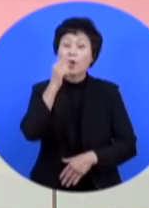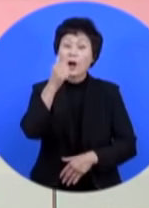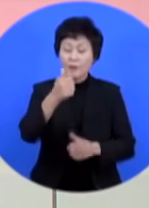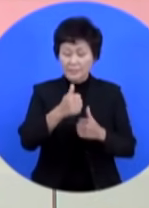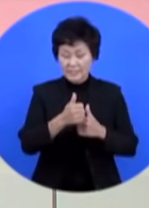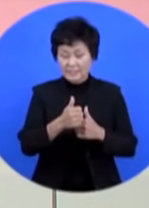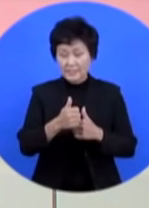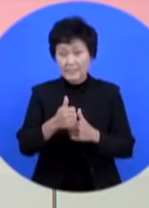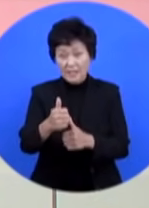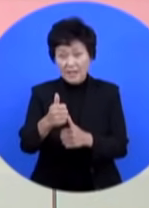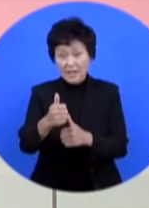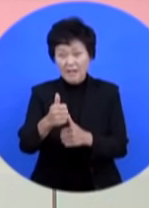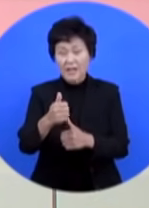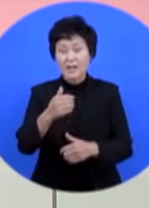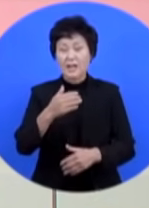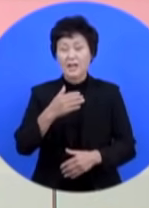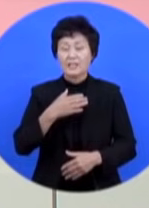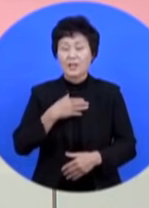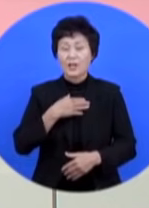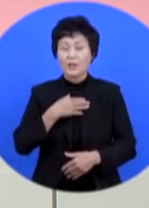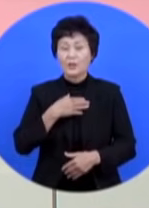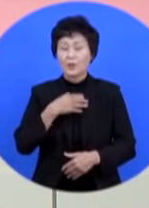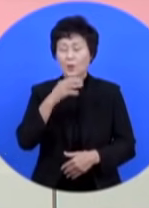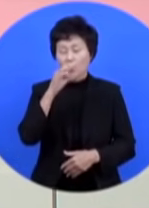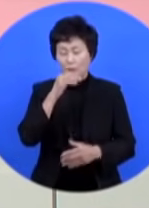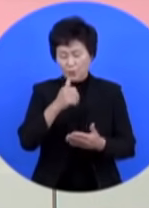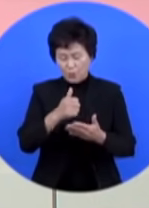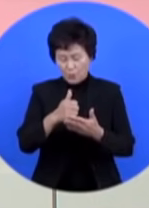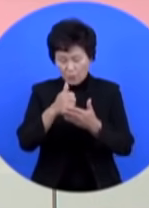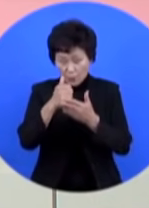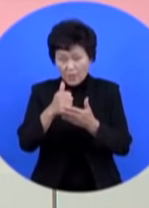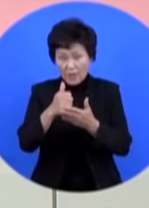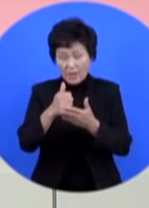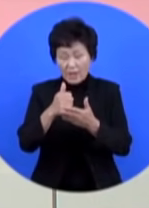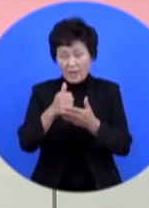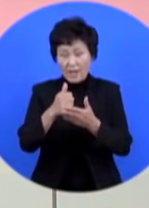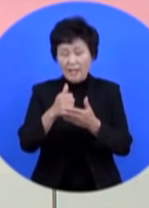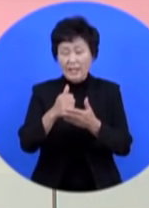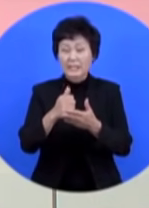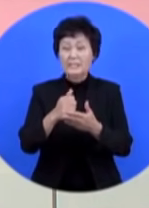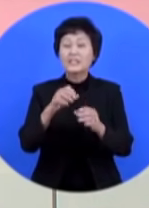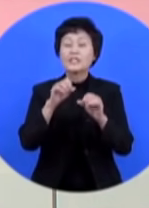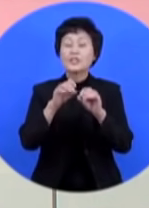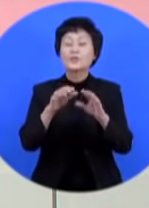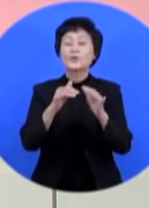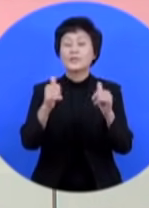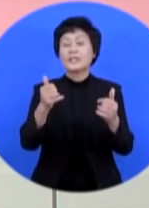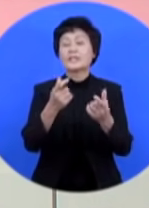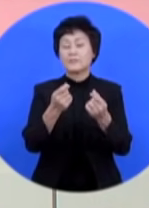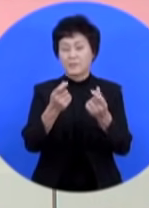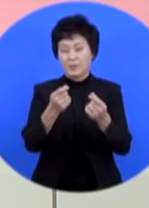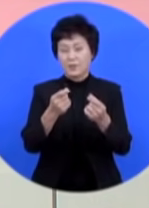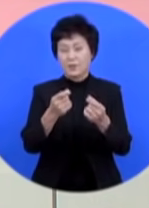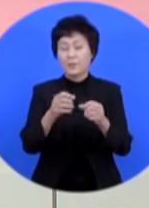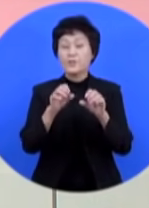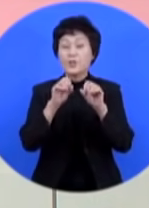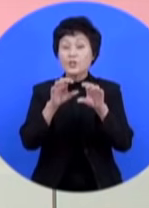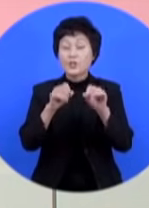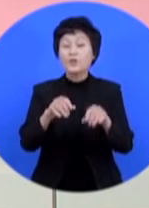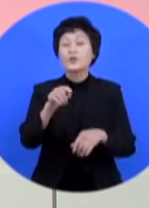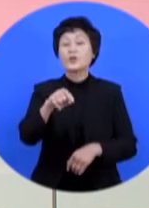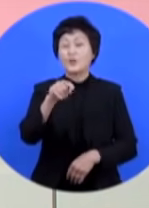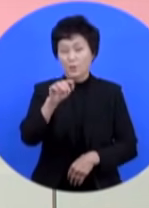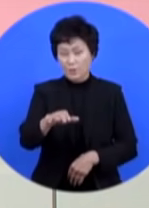그렇게 존경하고 좋아한 짐 엘리엇 선교사처럼 선교지에서 이렇게 일찍 목숨을 바친 것이